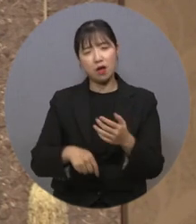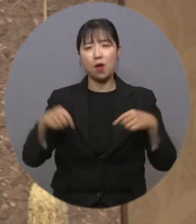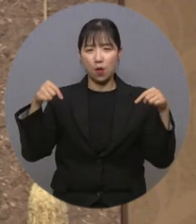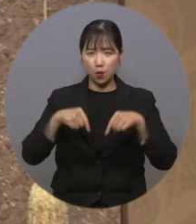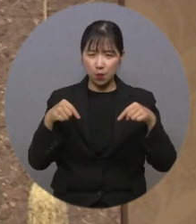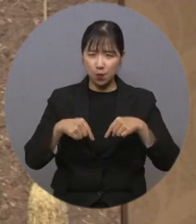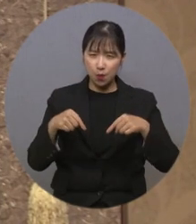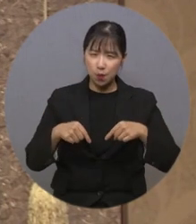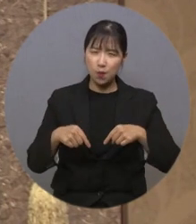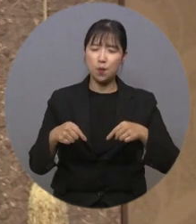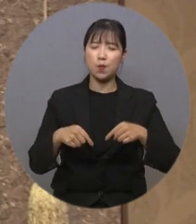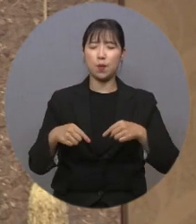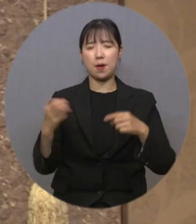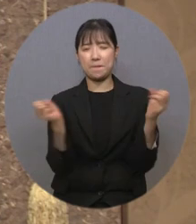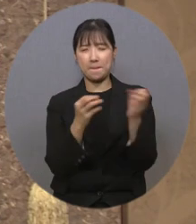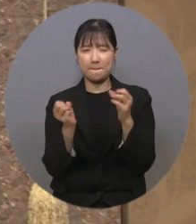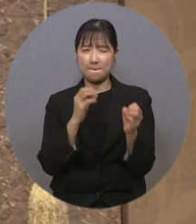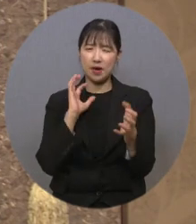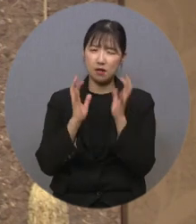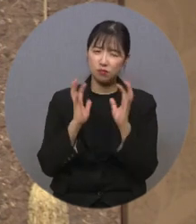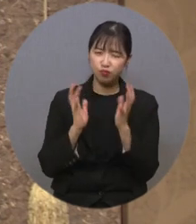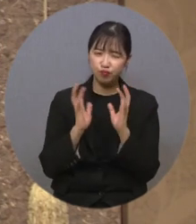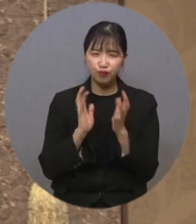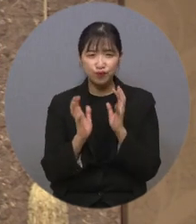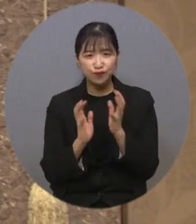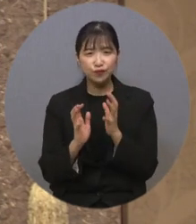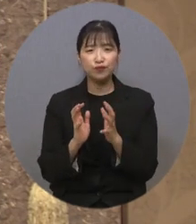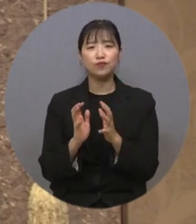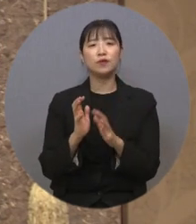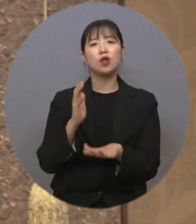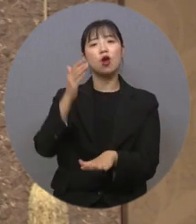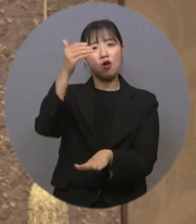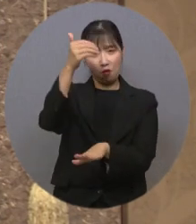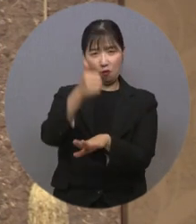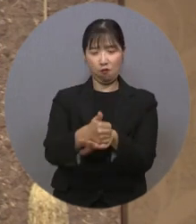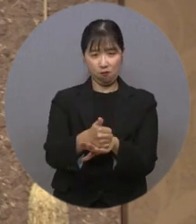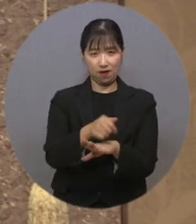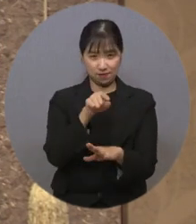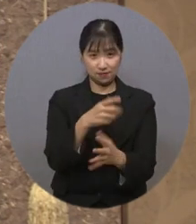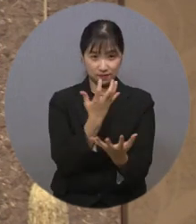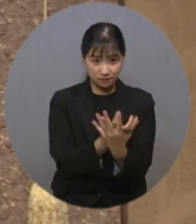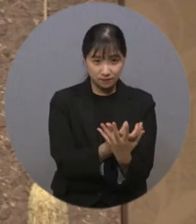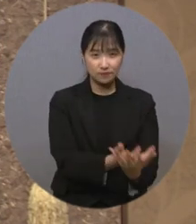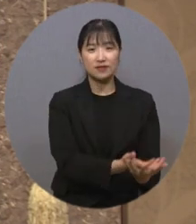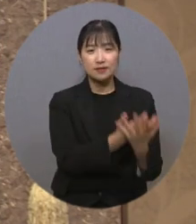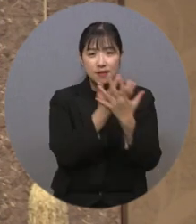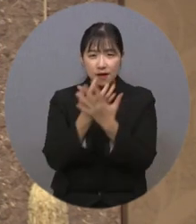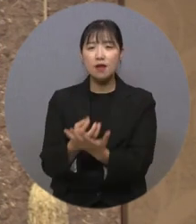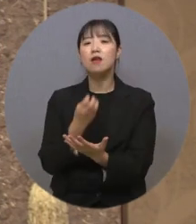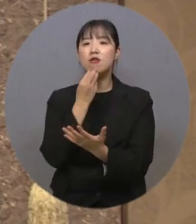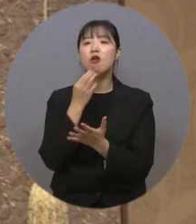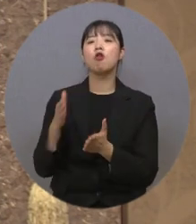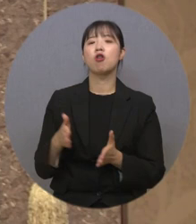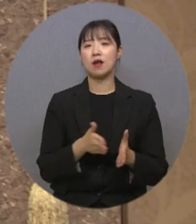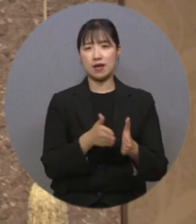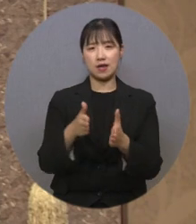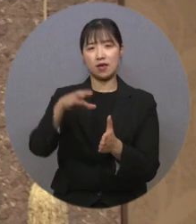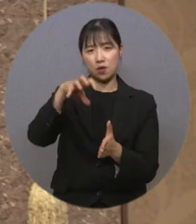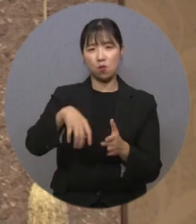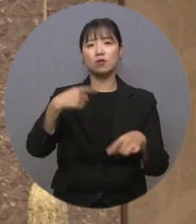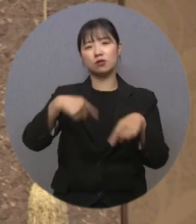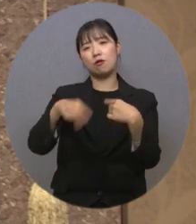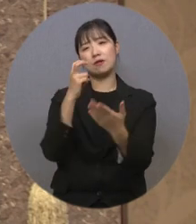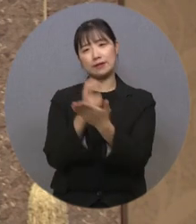토론도 하고 정담을 나누어서 나누었던 그 결과물들을 저희들이 경기도에